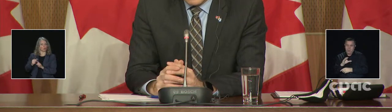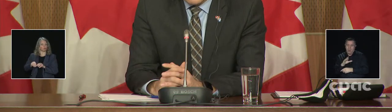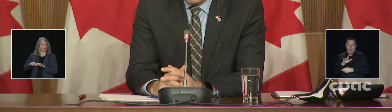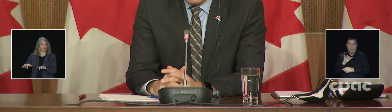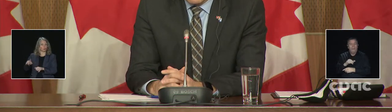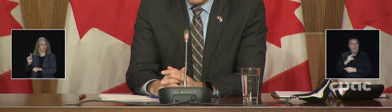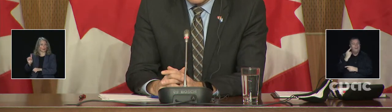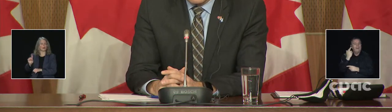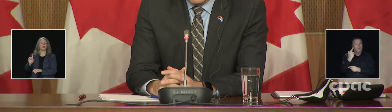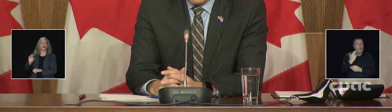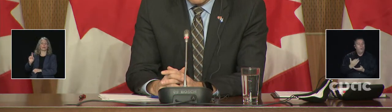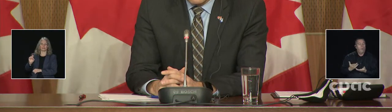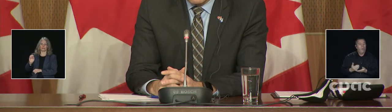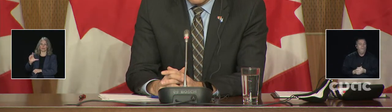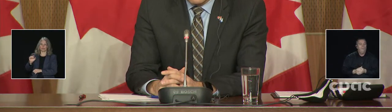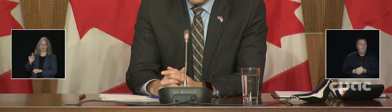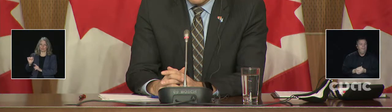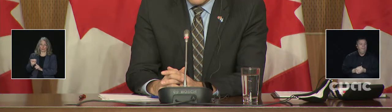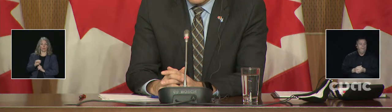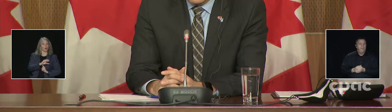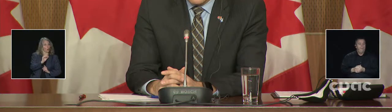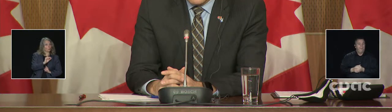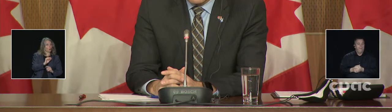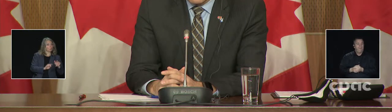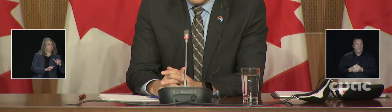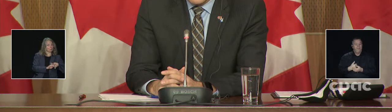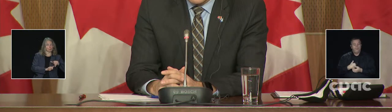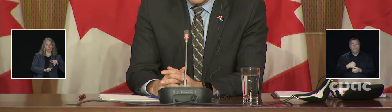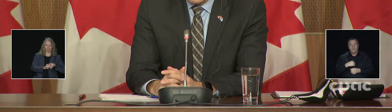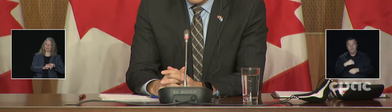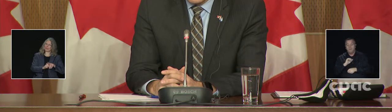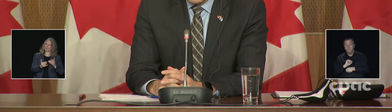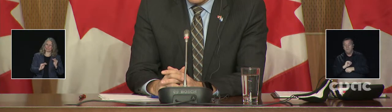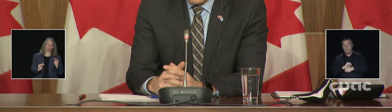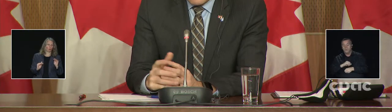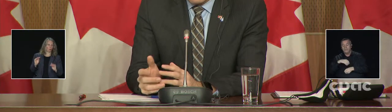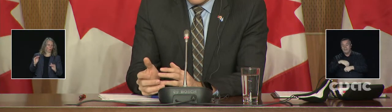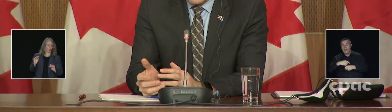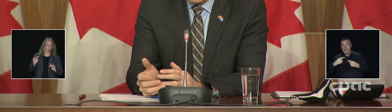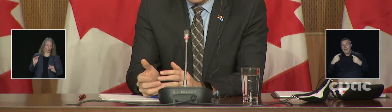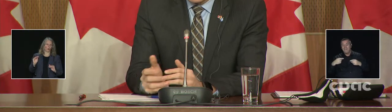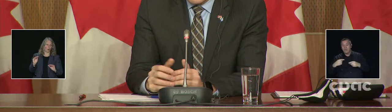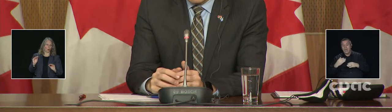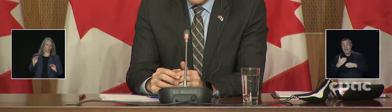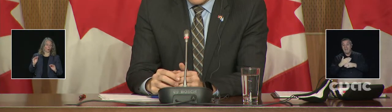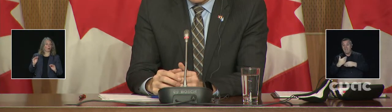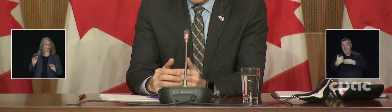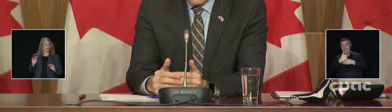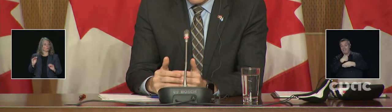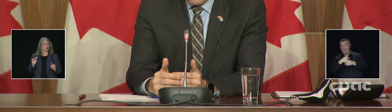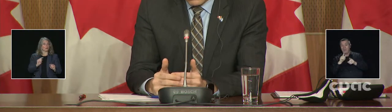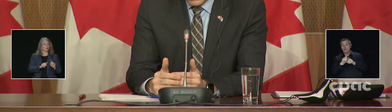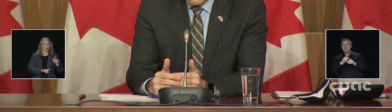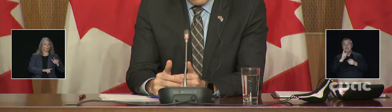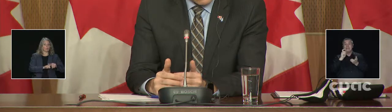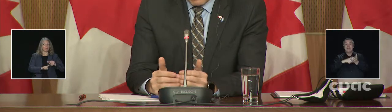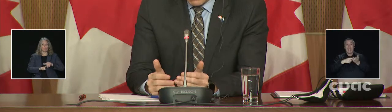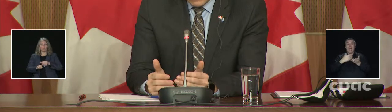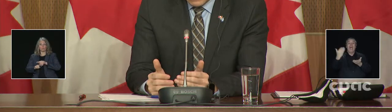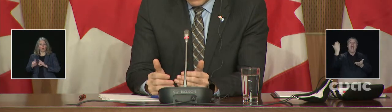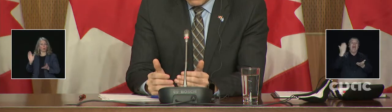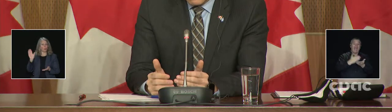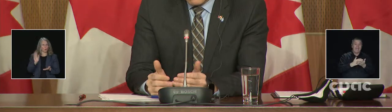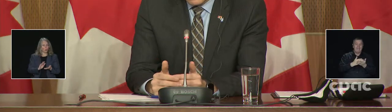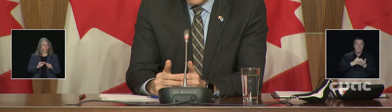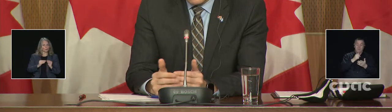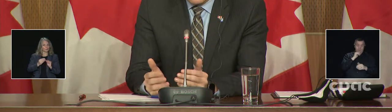là, évidemment, nos opérations à la frontière, avant l'arrivée et après l'arrivée, fonctionnent. Elles ne sont pas